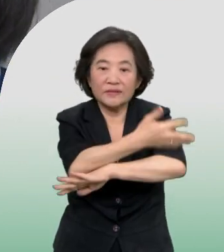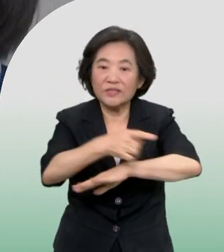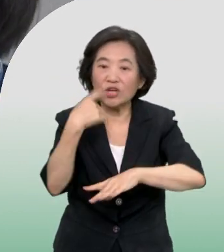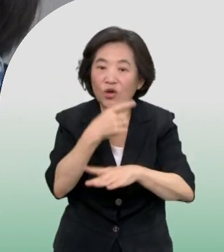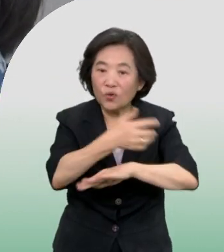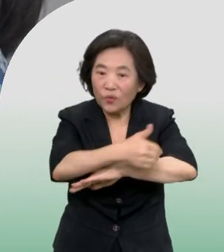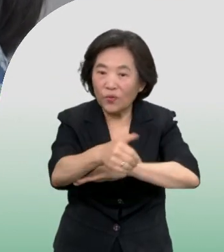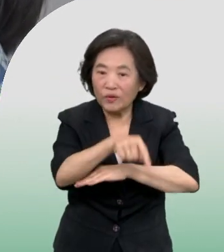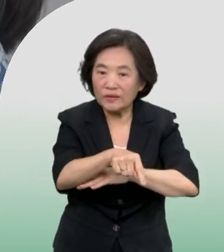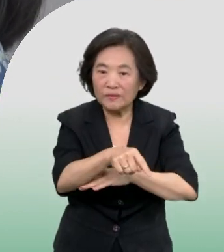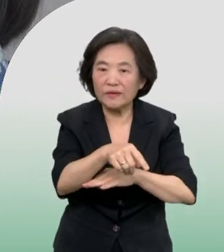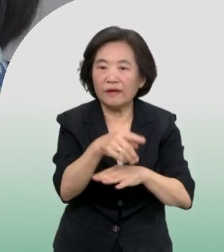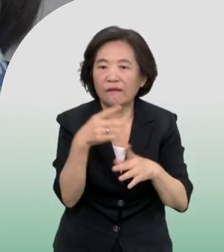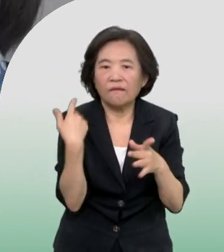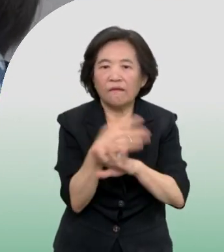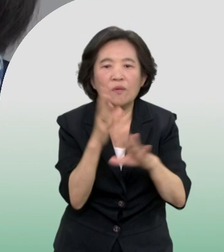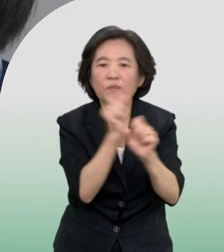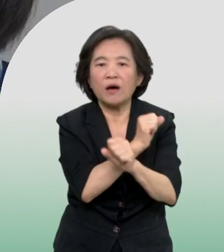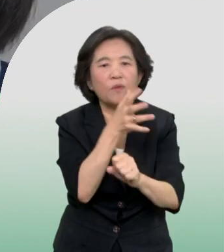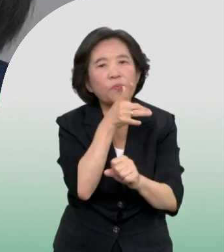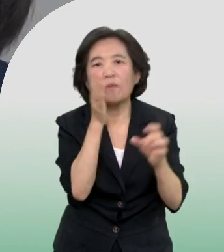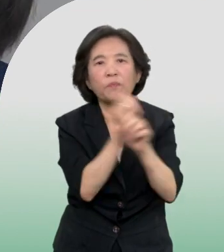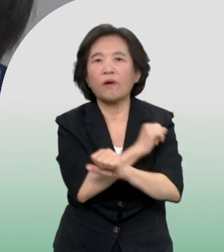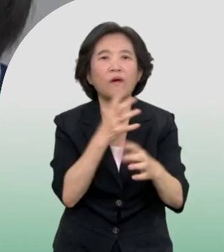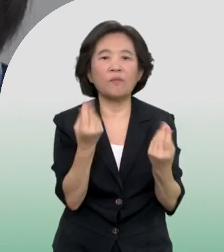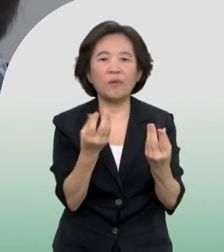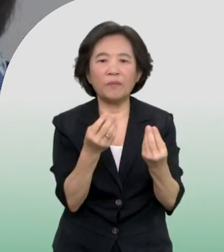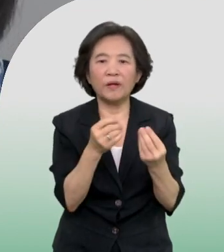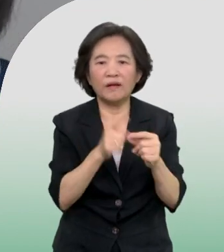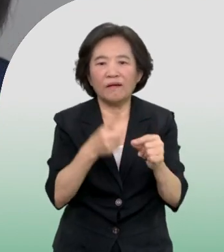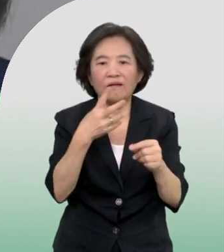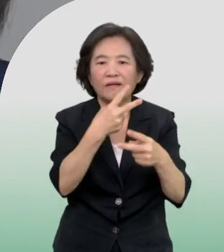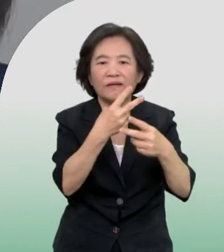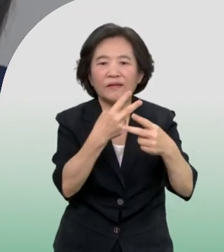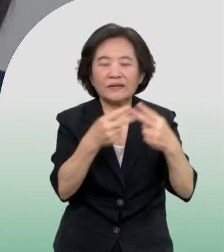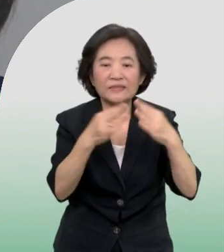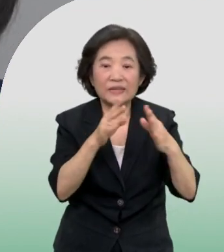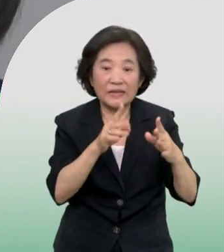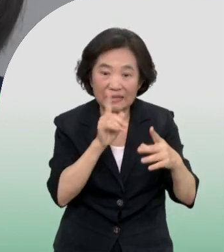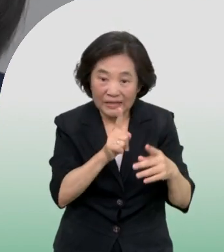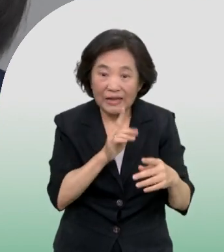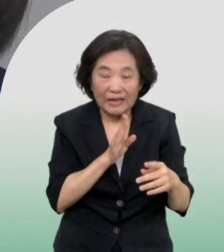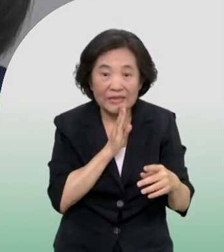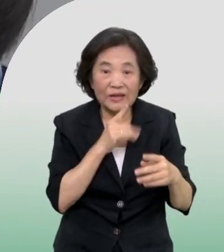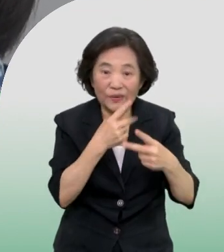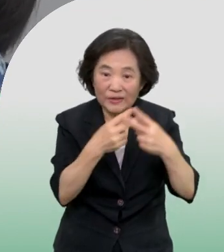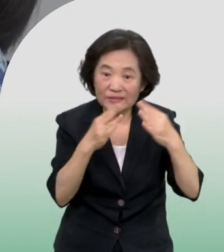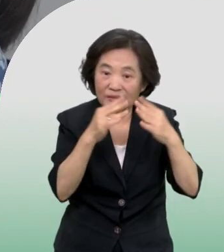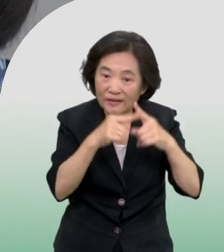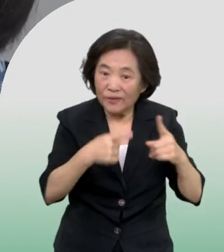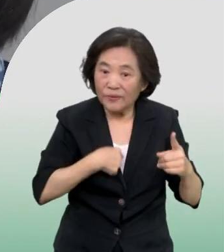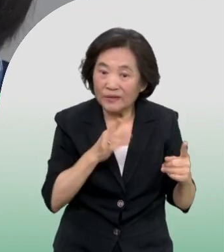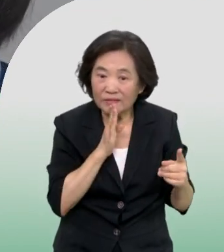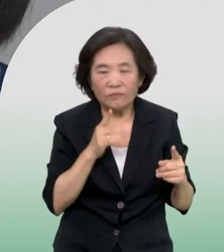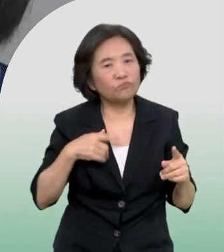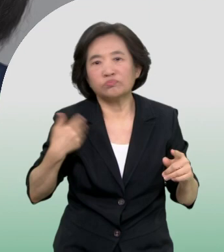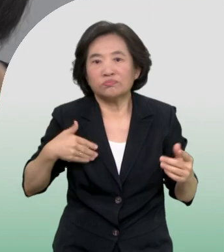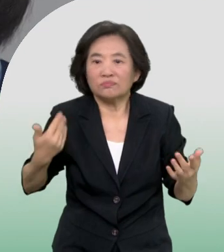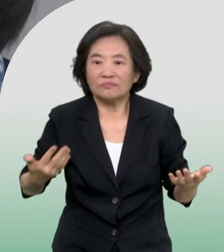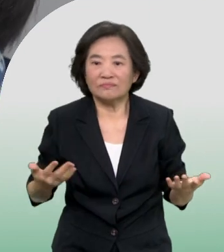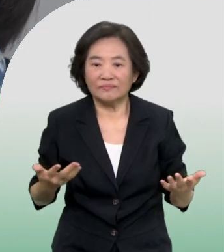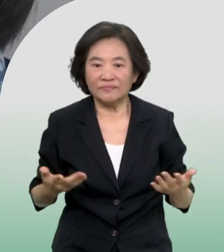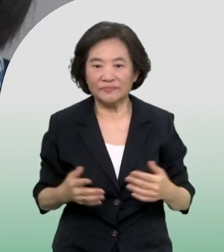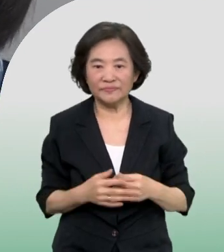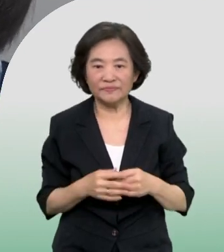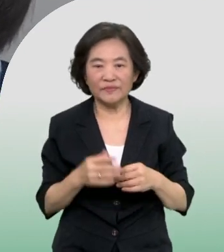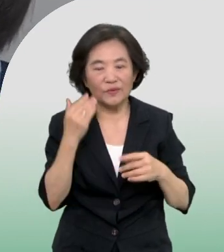呢？语言的部分已经丧失了，很多的乡亲他不知道自己是客家人，那对于我们